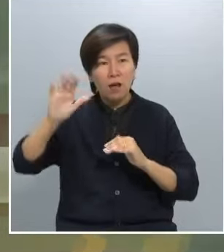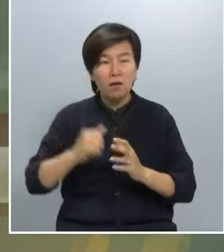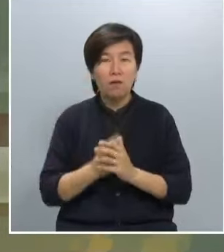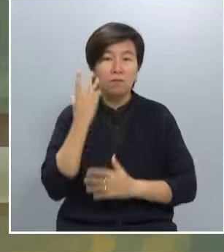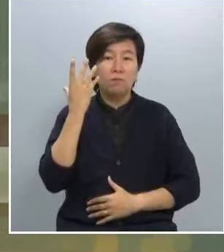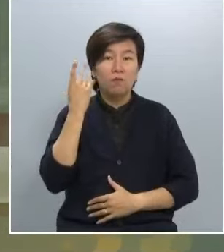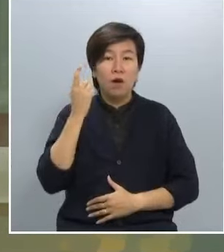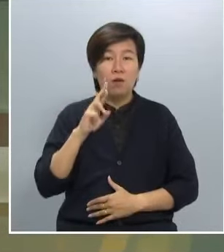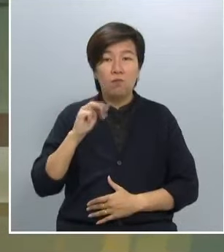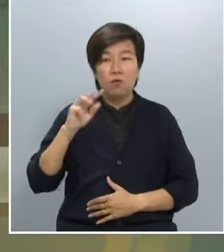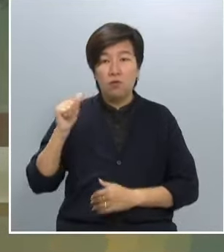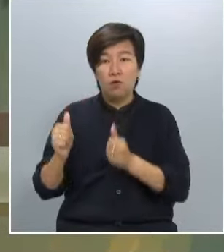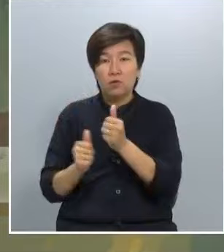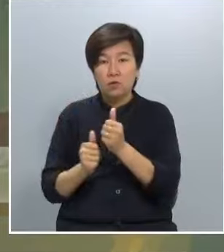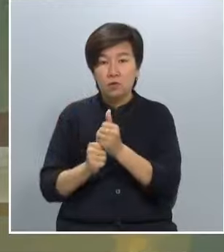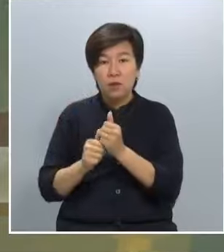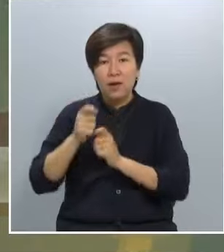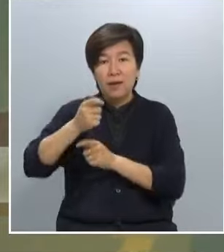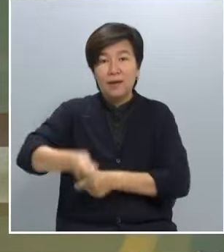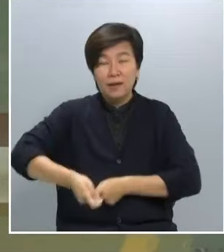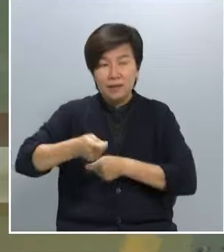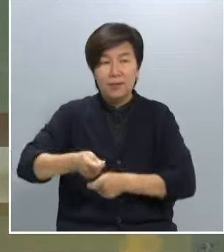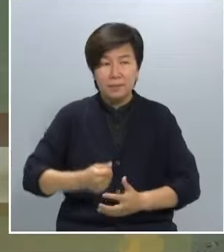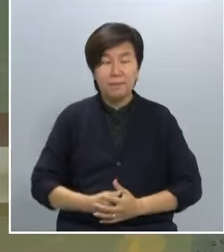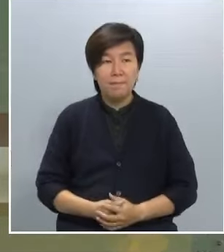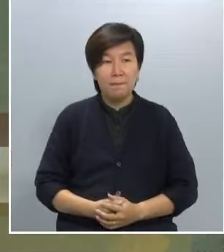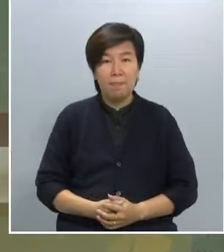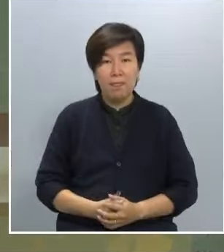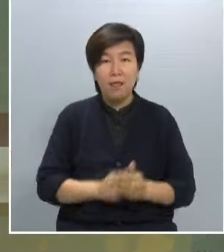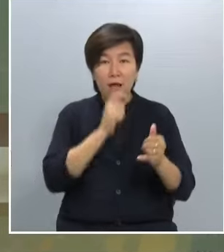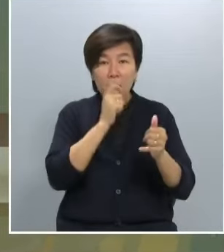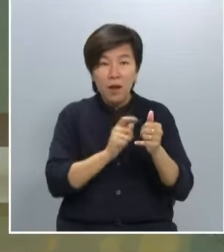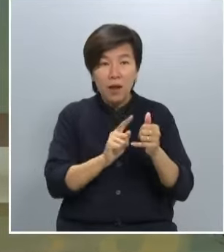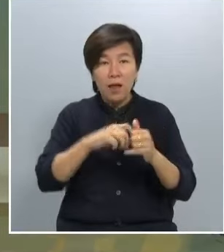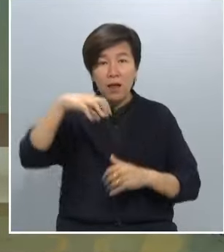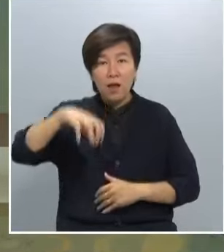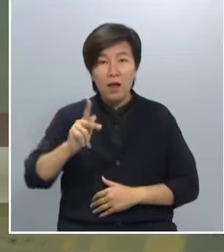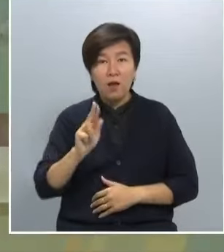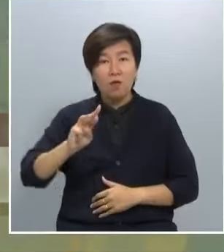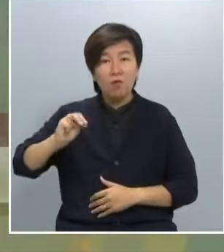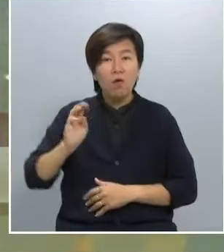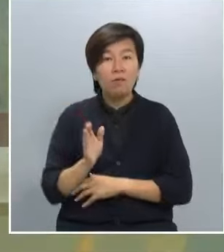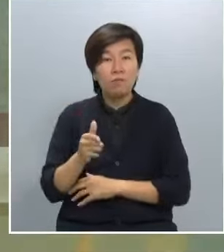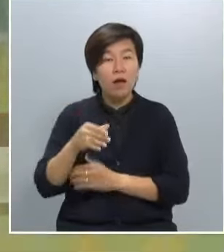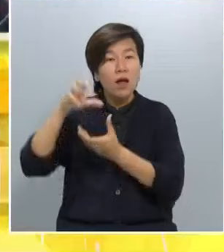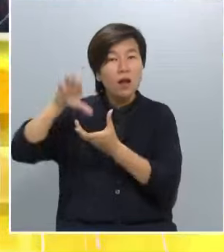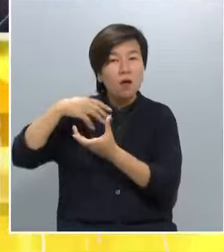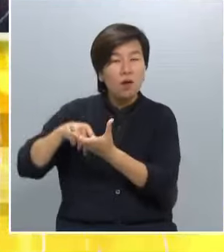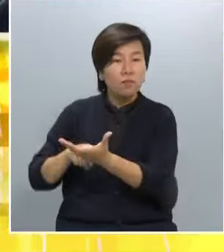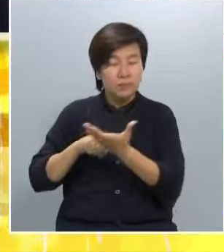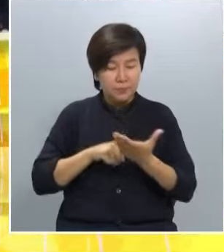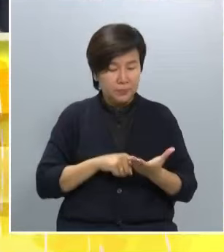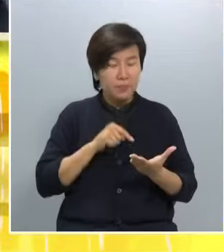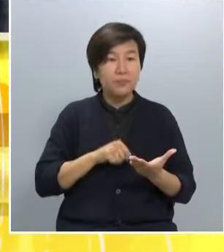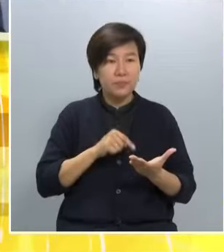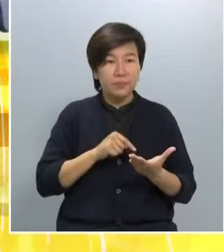รัฐมนตรีช่วยเกษตรอรรถกริริวิทยากรบอกรมประมงรายงานมาแล้วค่ะรายงานานมายังท่านรัฐมนตรี